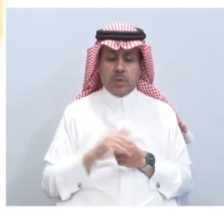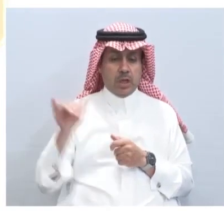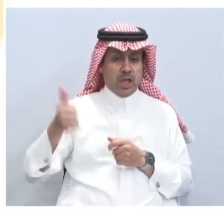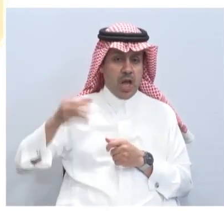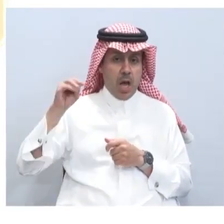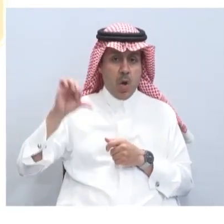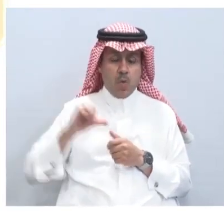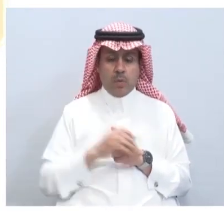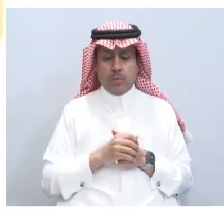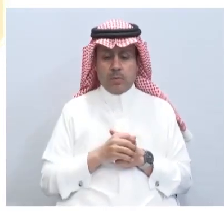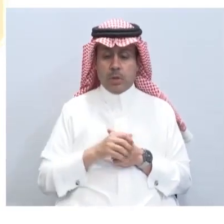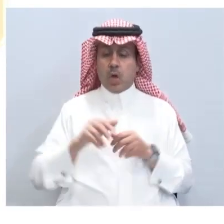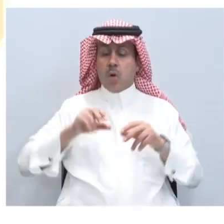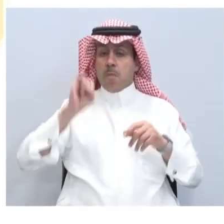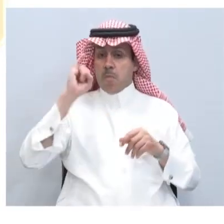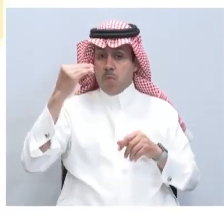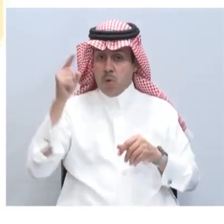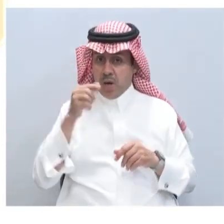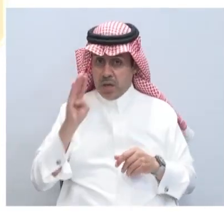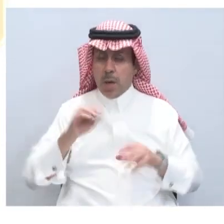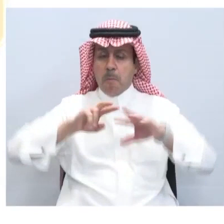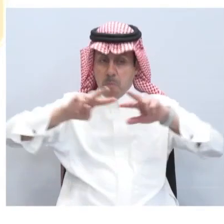وايضا وعنوانه